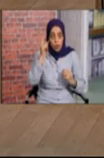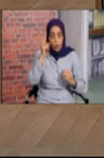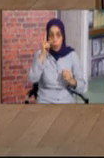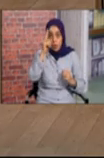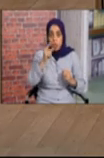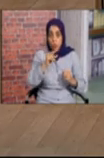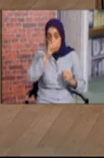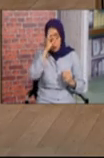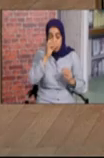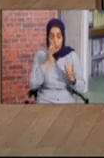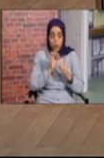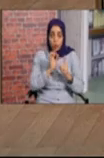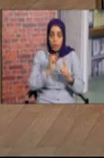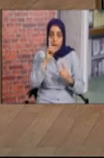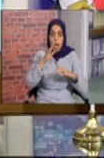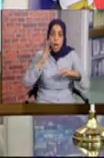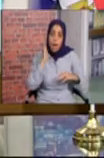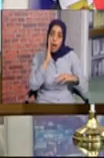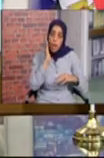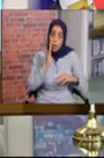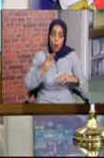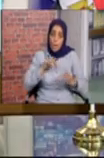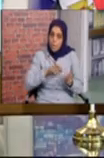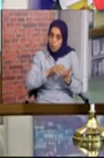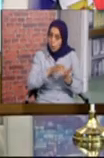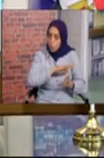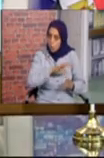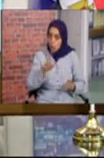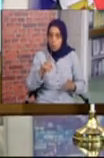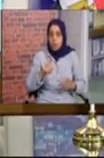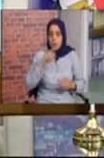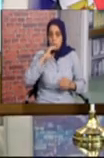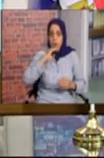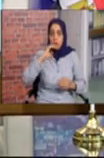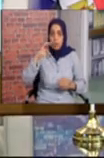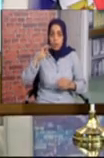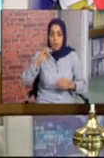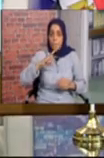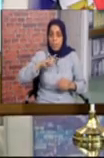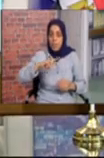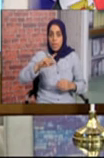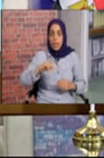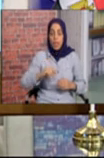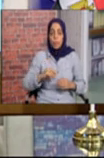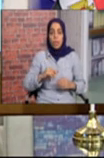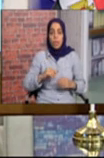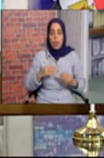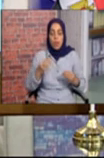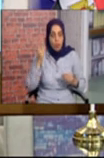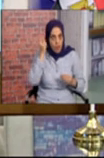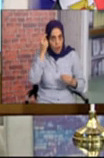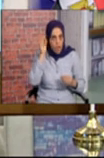خلق الإنسان علمه مش يمشي كده. فالرئيس سبحانه يعني بيتكلم بلغة